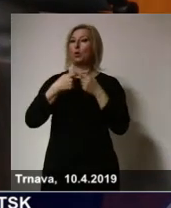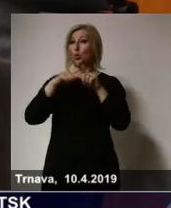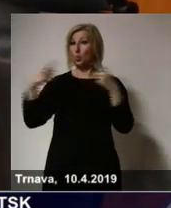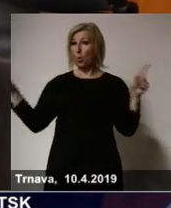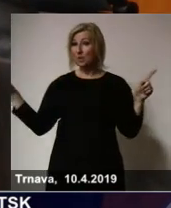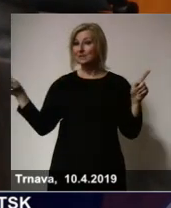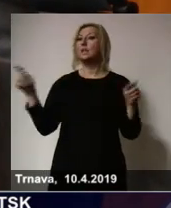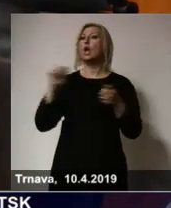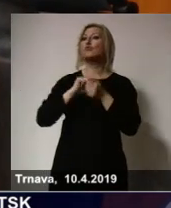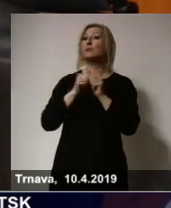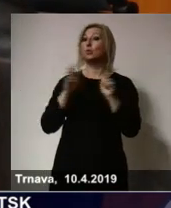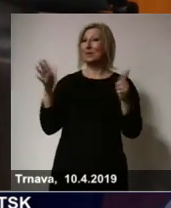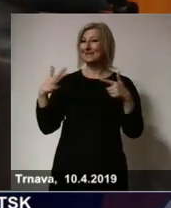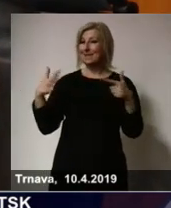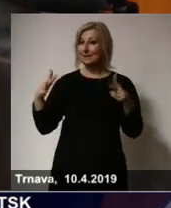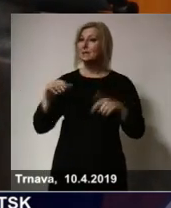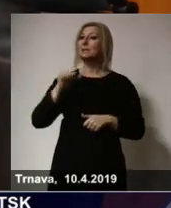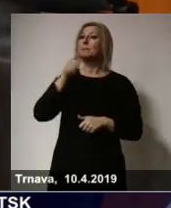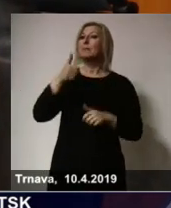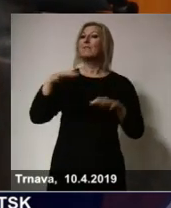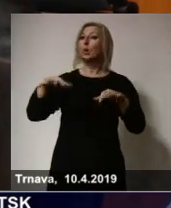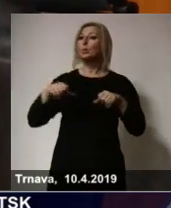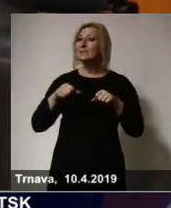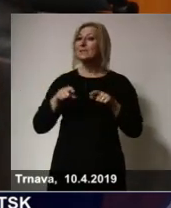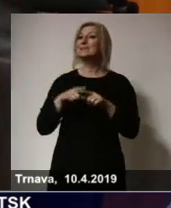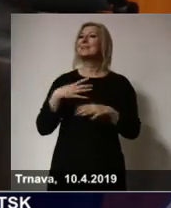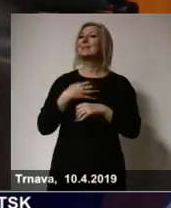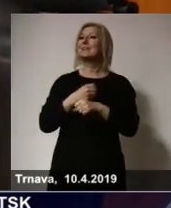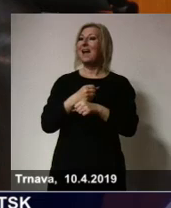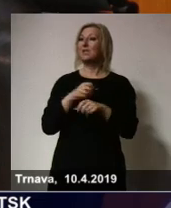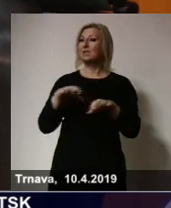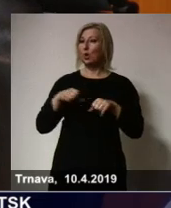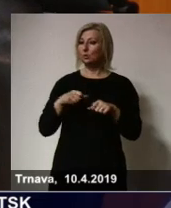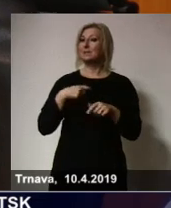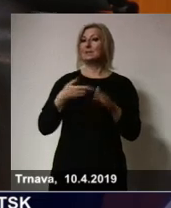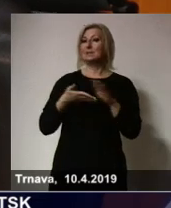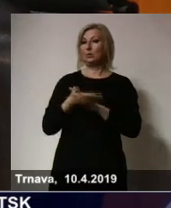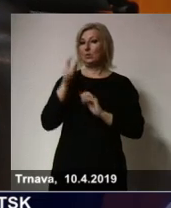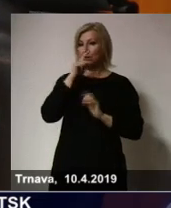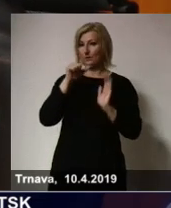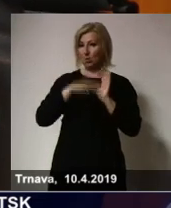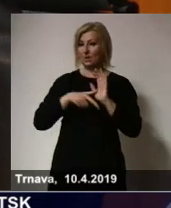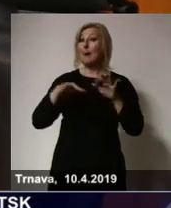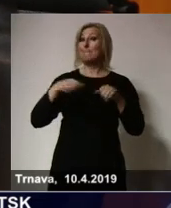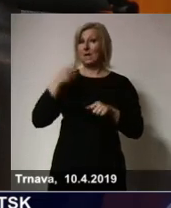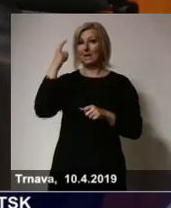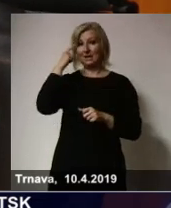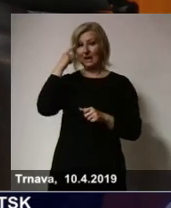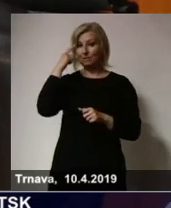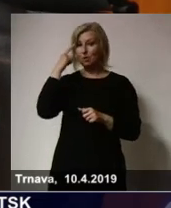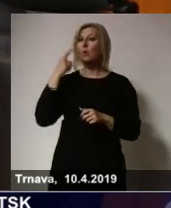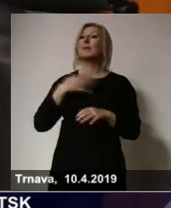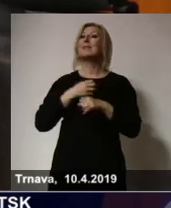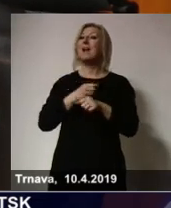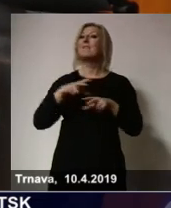číslo 17 je prvým uznesením návrh na uznesenie zastupiteľstvo Trnavského samosprávneho kraja poprvé berie na vedomie návrh